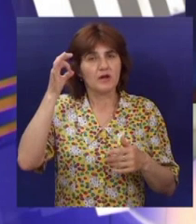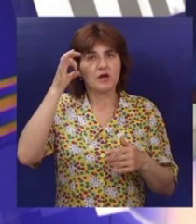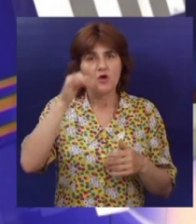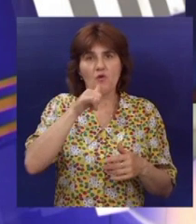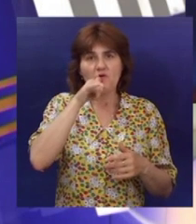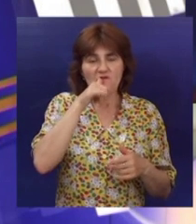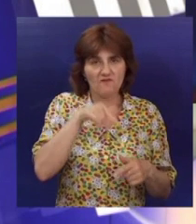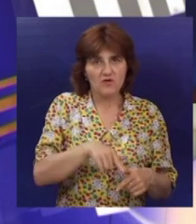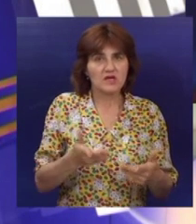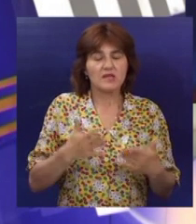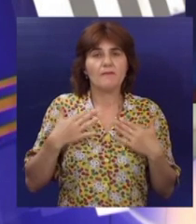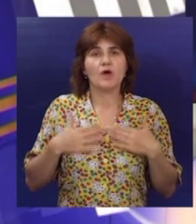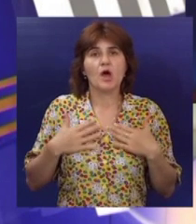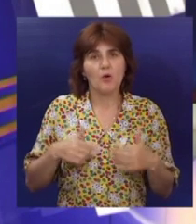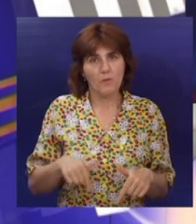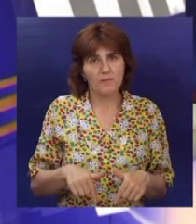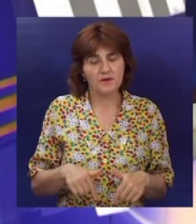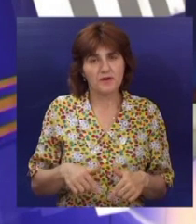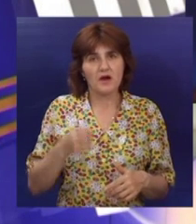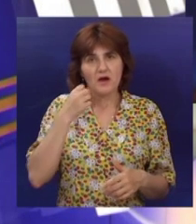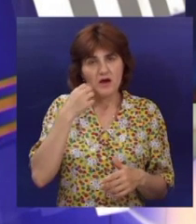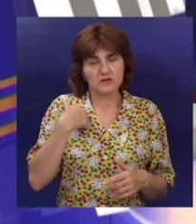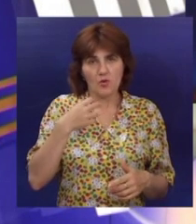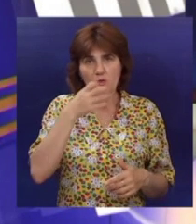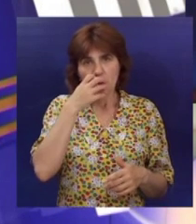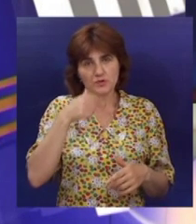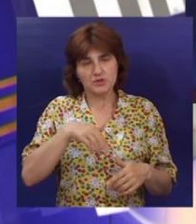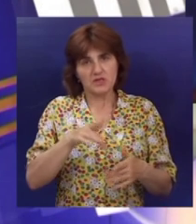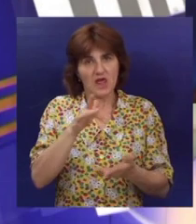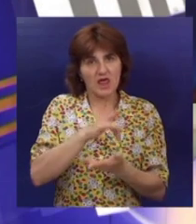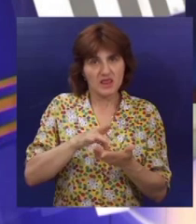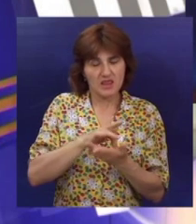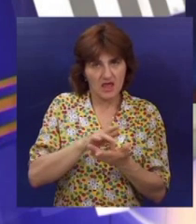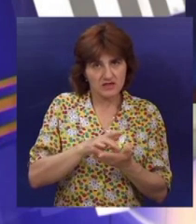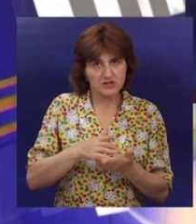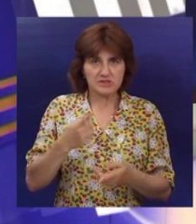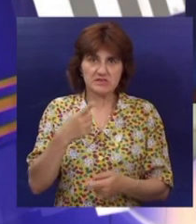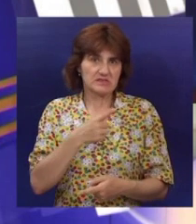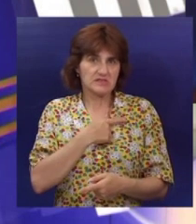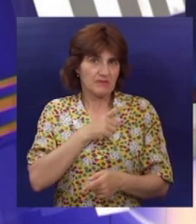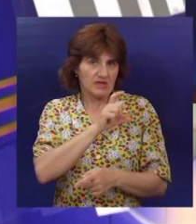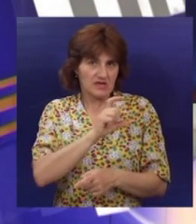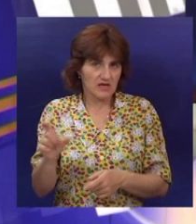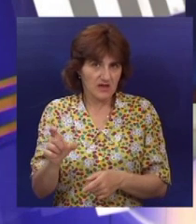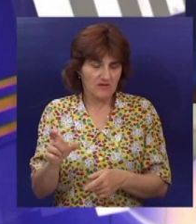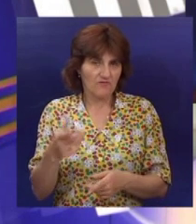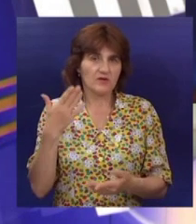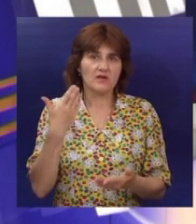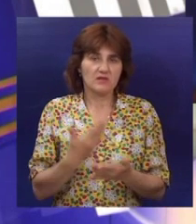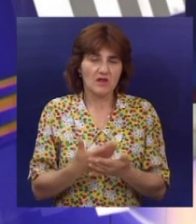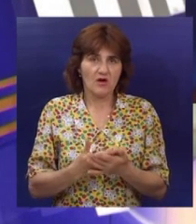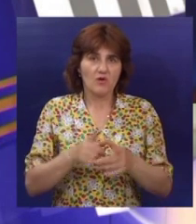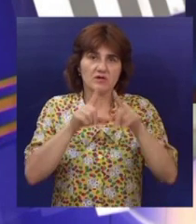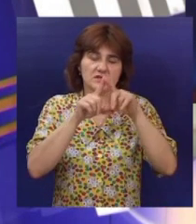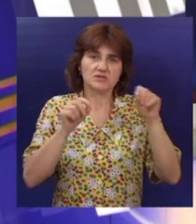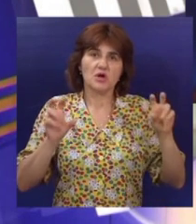o ispravnosti vode u kojoj se kupamo. Ukoliko odlučite da se osvežite u jezeru, ulazite na sopstvenu odgovornost. A kako je